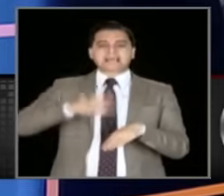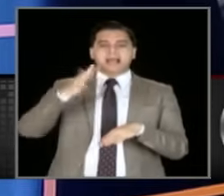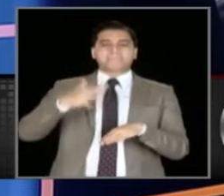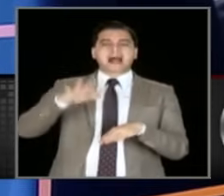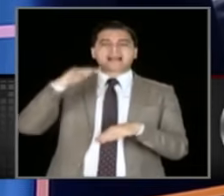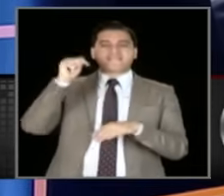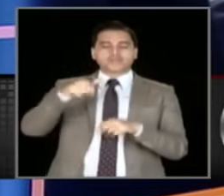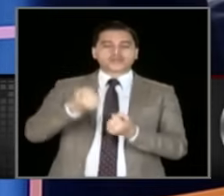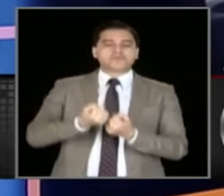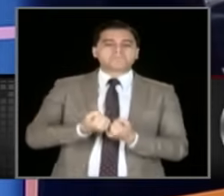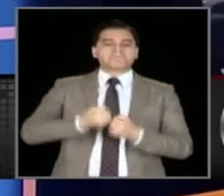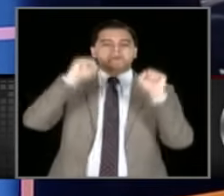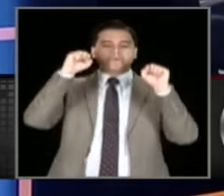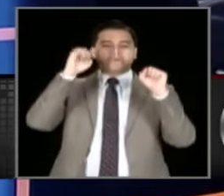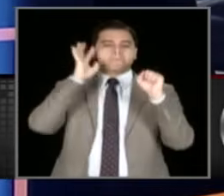آسيا عام